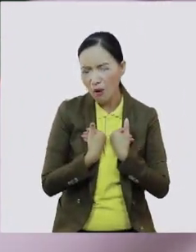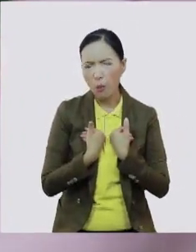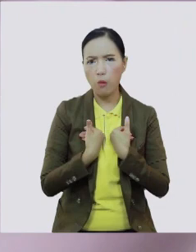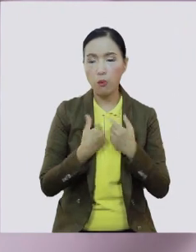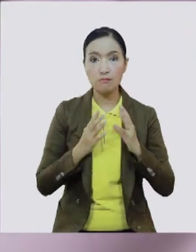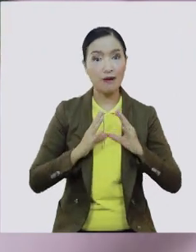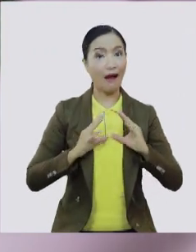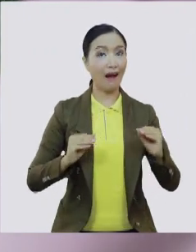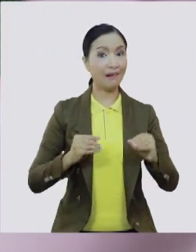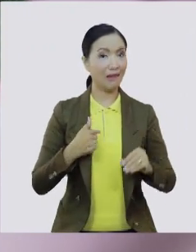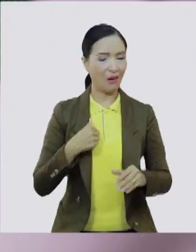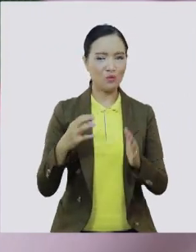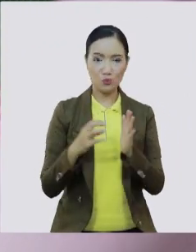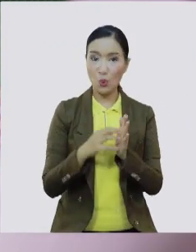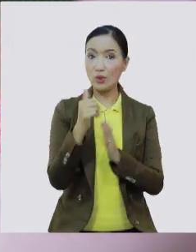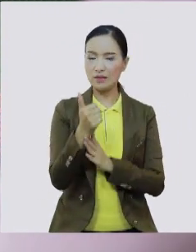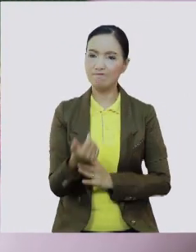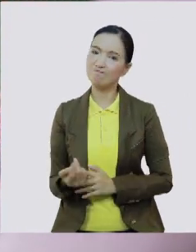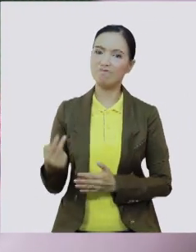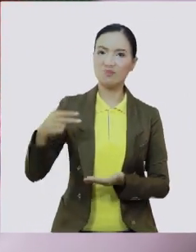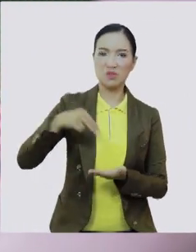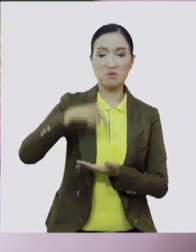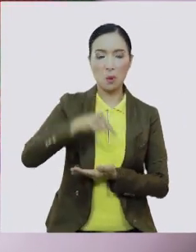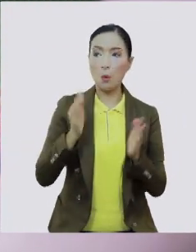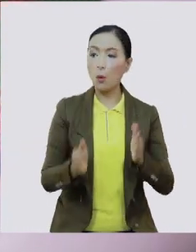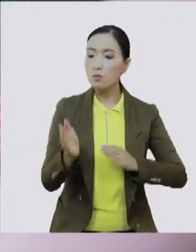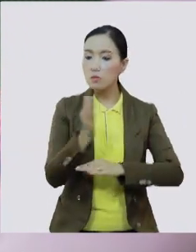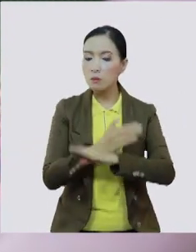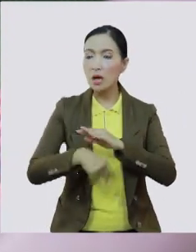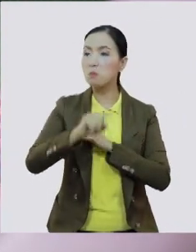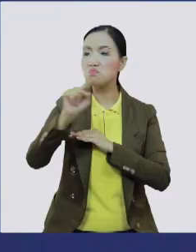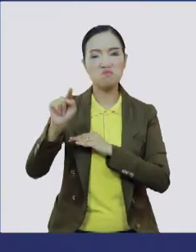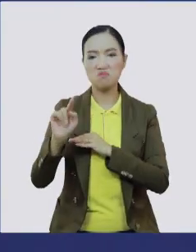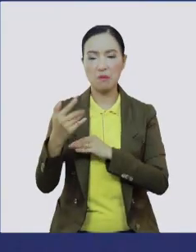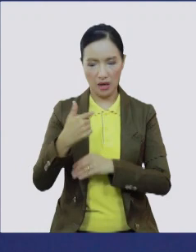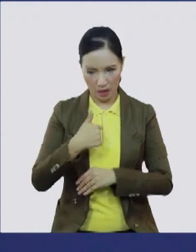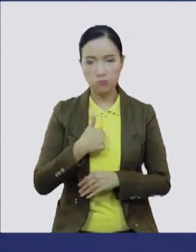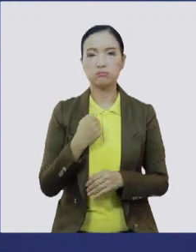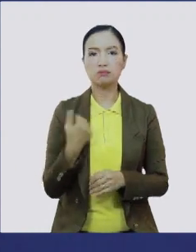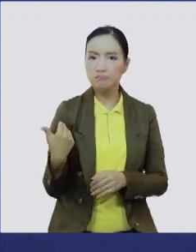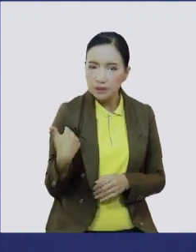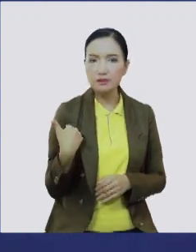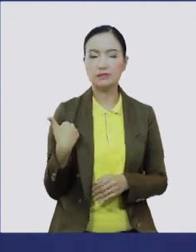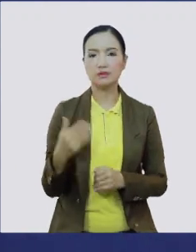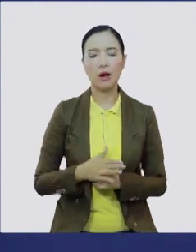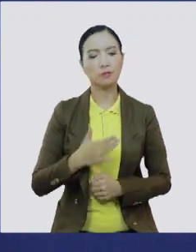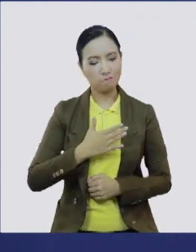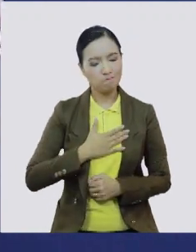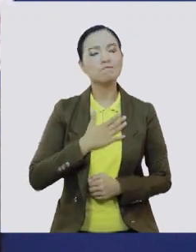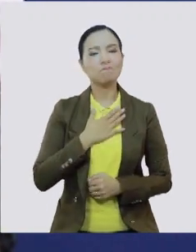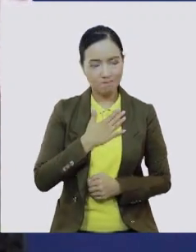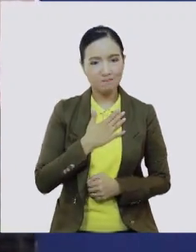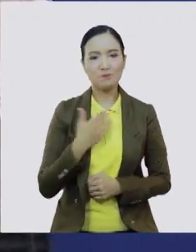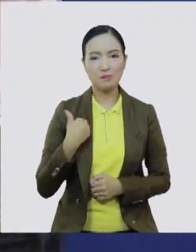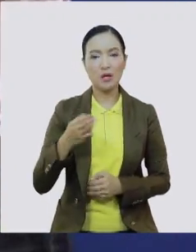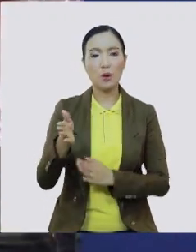ยเราโชคดีนะว่าที่เราได้มายืนณจุดตรงนี้ที่คนอื่นเขาคนพิการคนอื่นเขาไม่ได้มายืนณจุดตรงนี้แต่เรามีอ่ะเราก็เลยภูมิใจในส่วนตรงนี้ที่เร